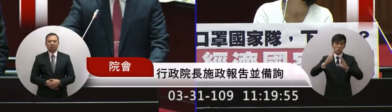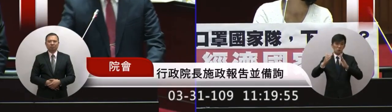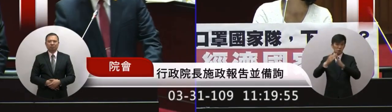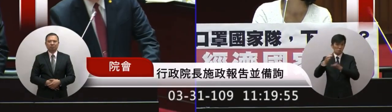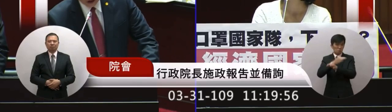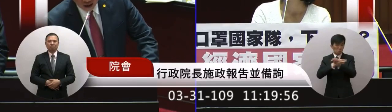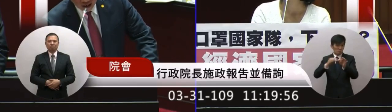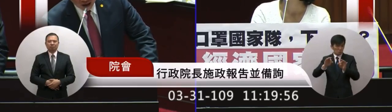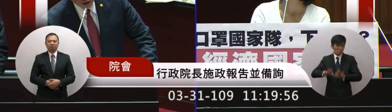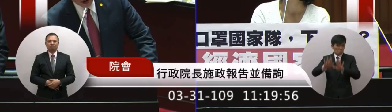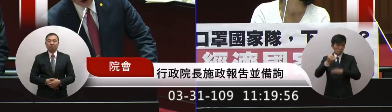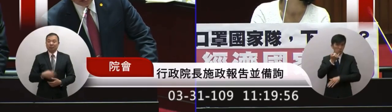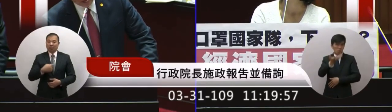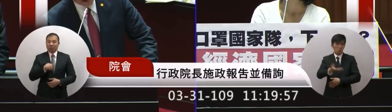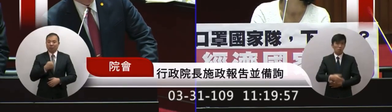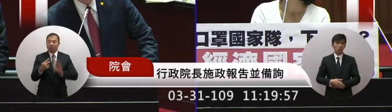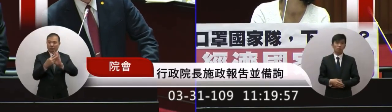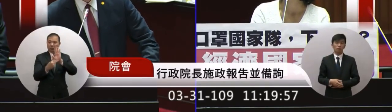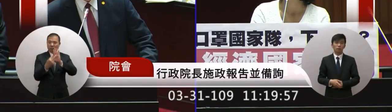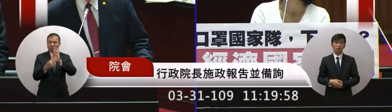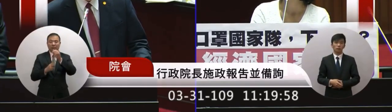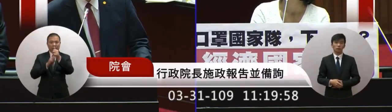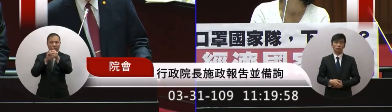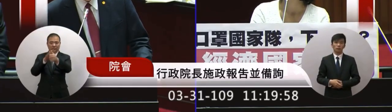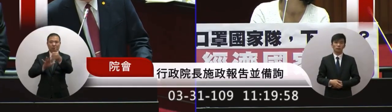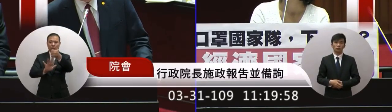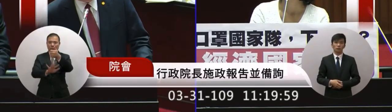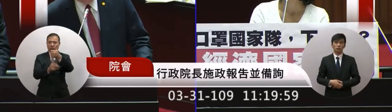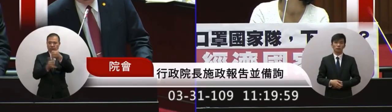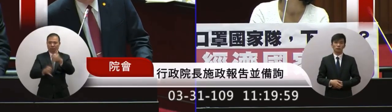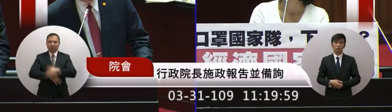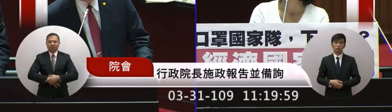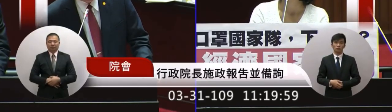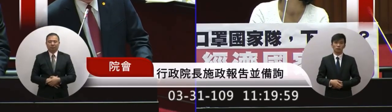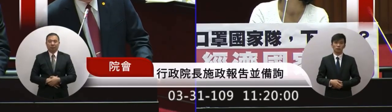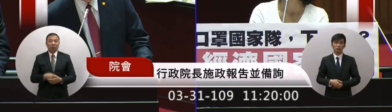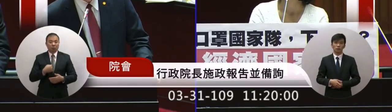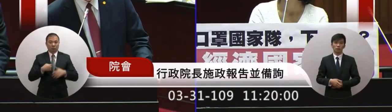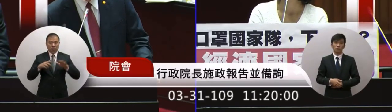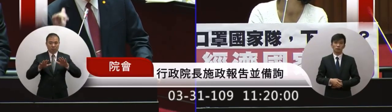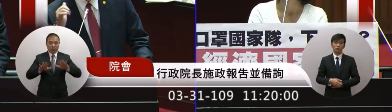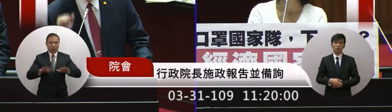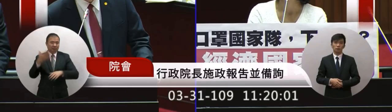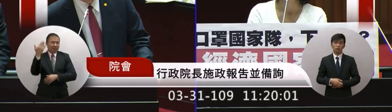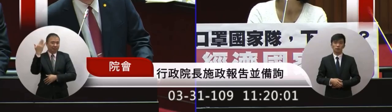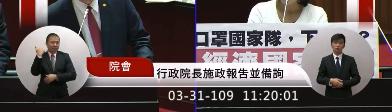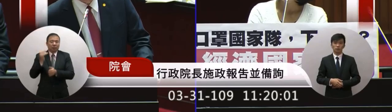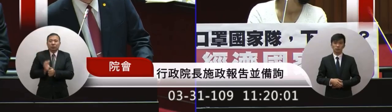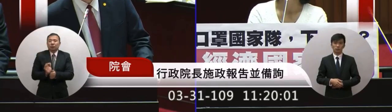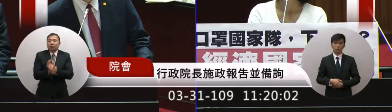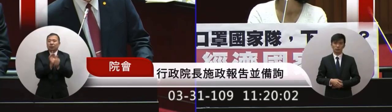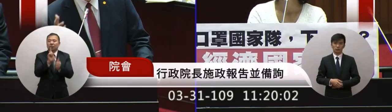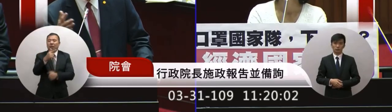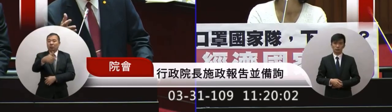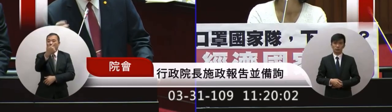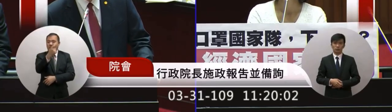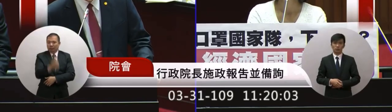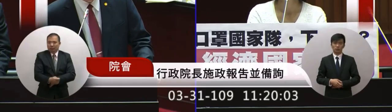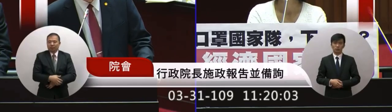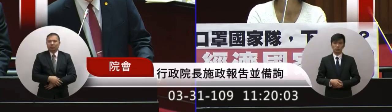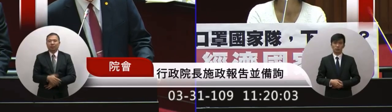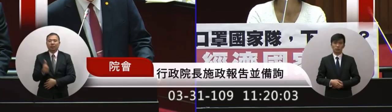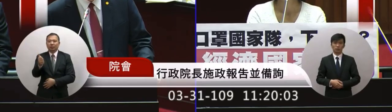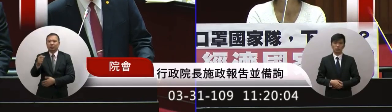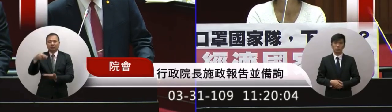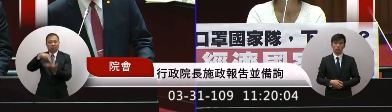会起来？ 即我甲委员报告，会使讲咱打开始出来，迄阵是600亿嘛，感谢咱答